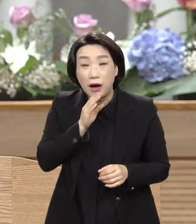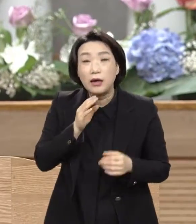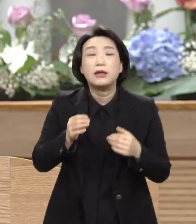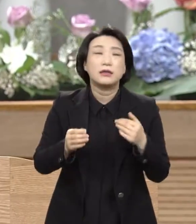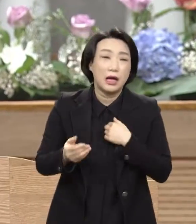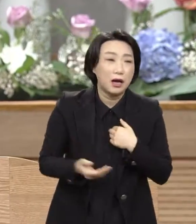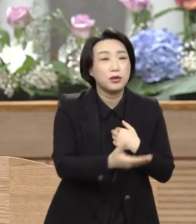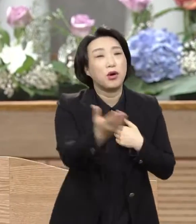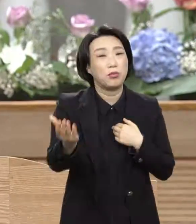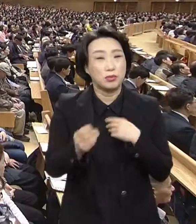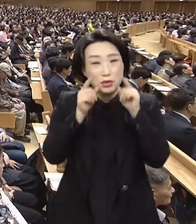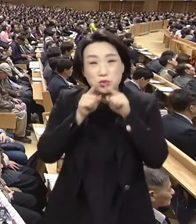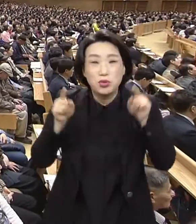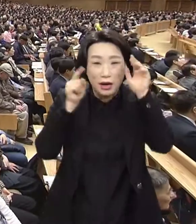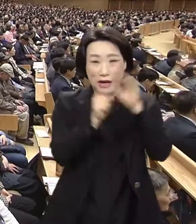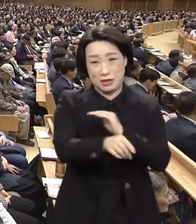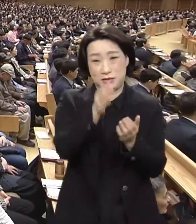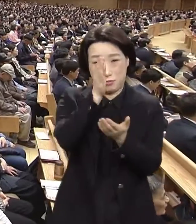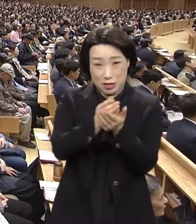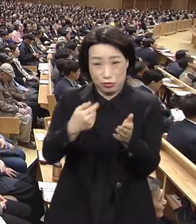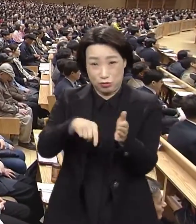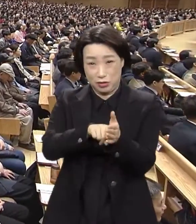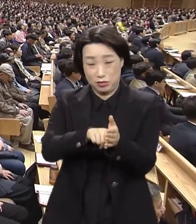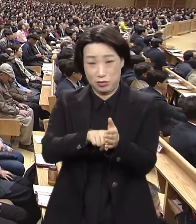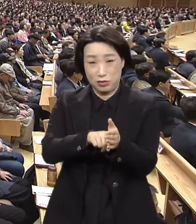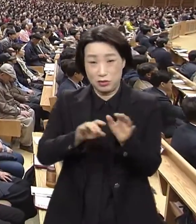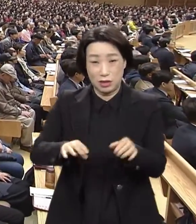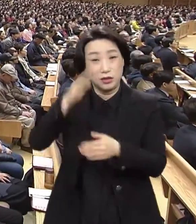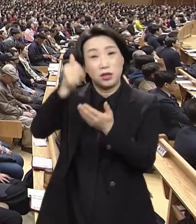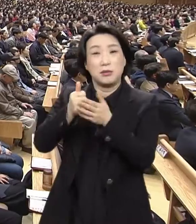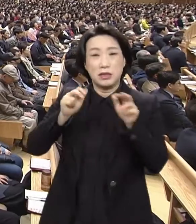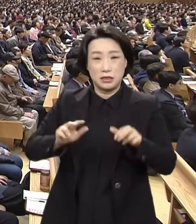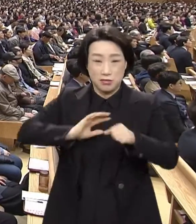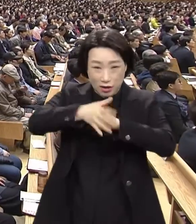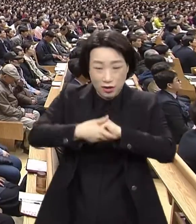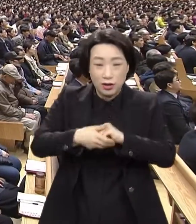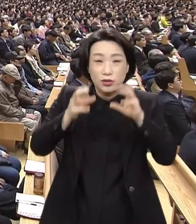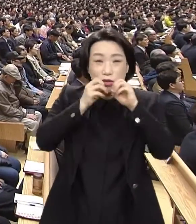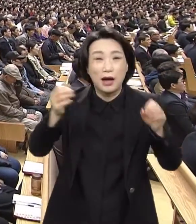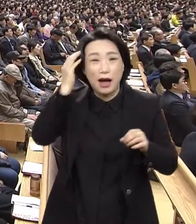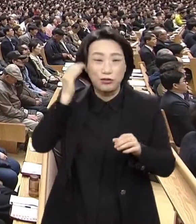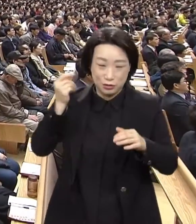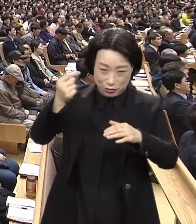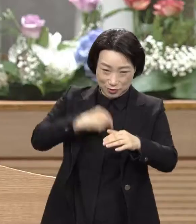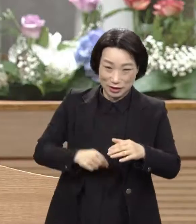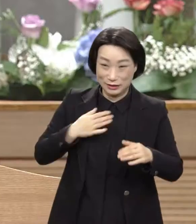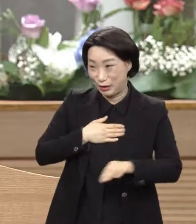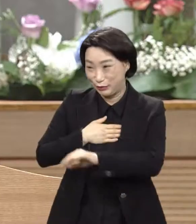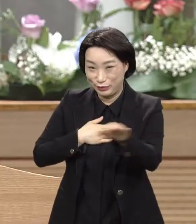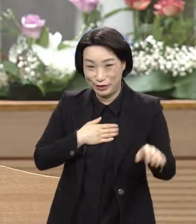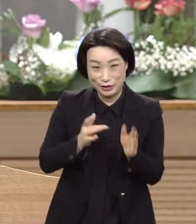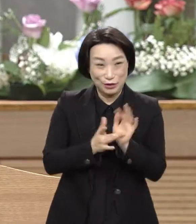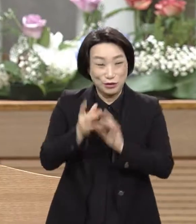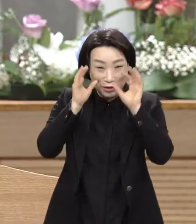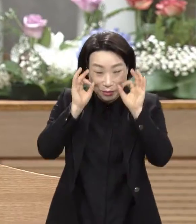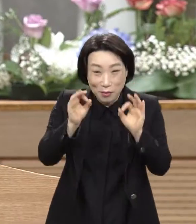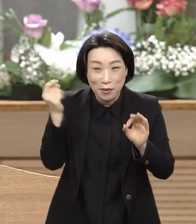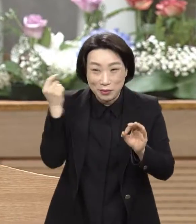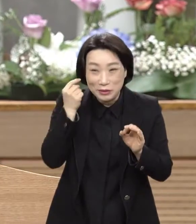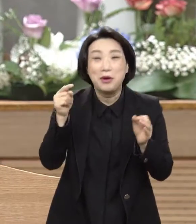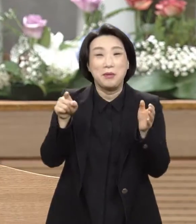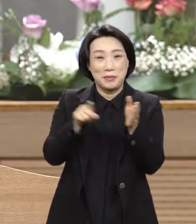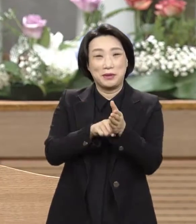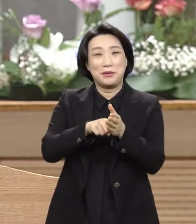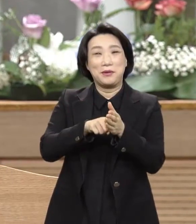나, 지옥 가지 말라고. 성령이 여기까지 전해주었으니 그저 감사할